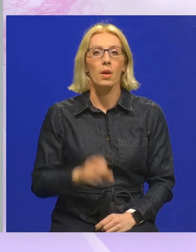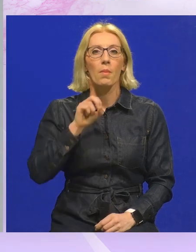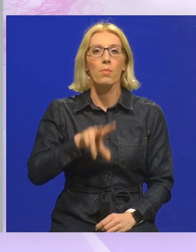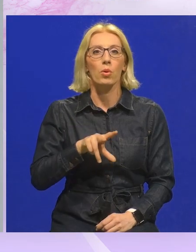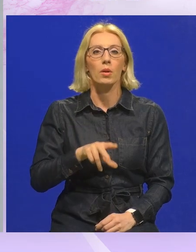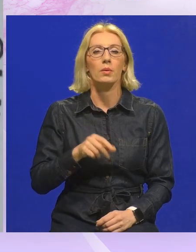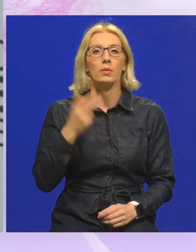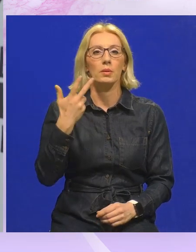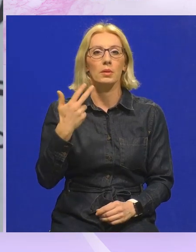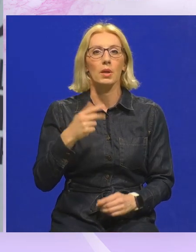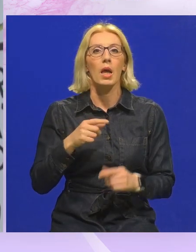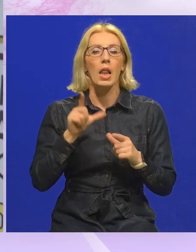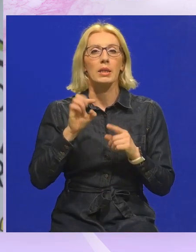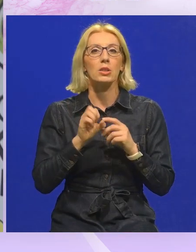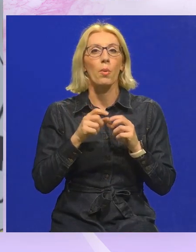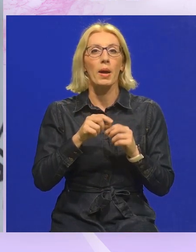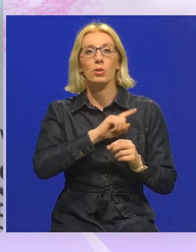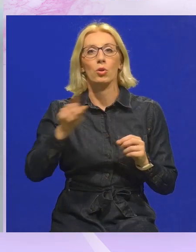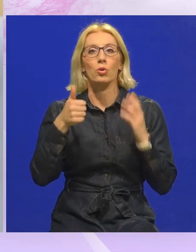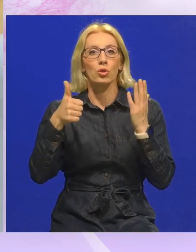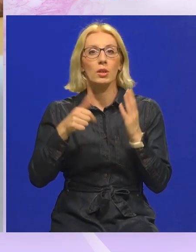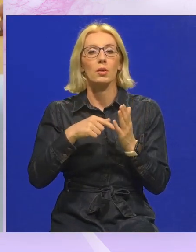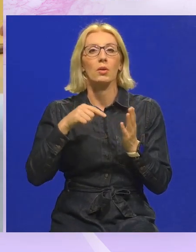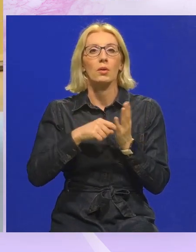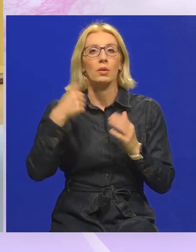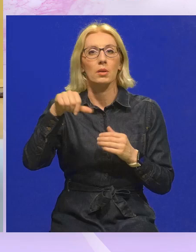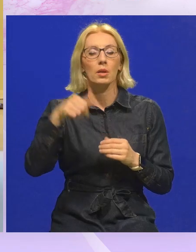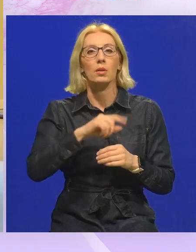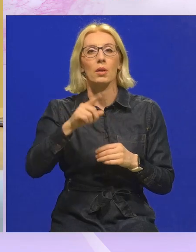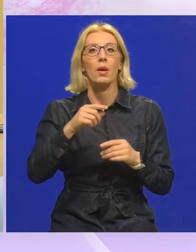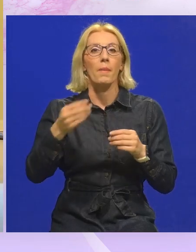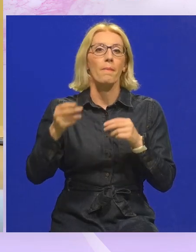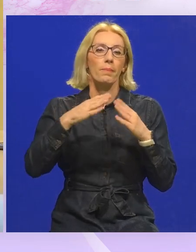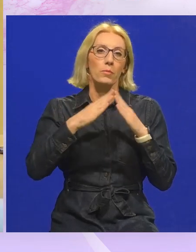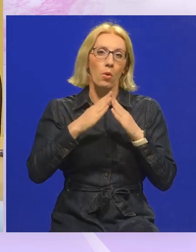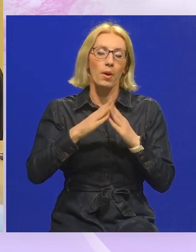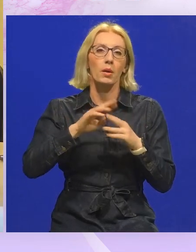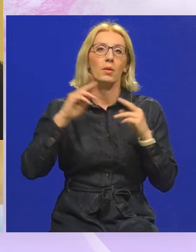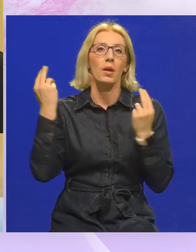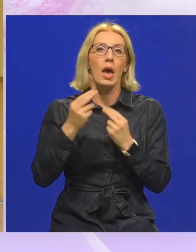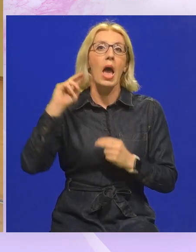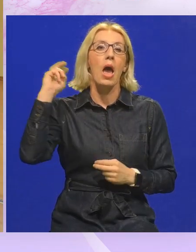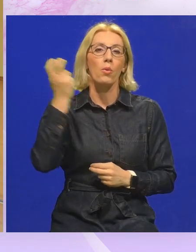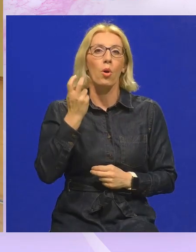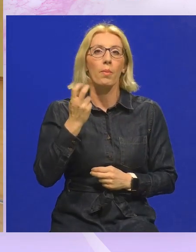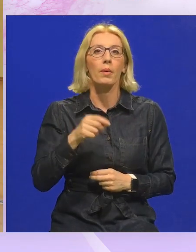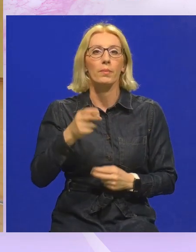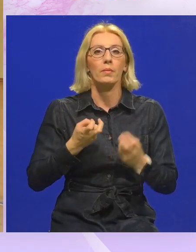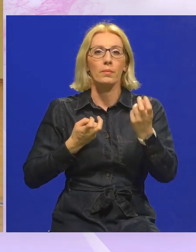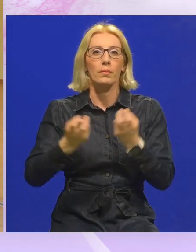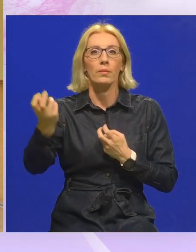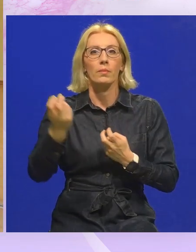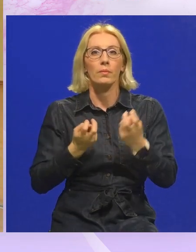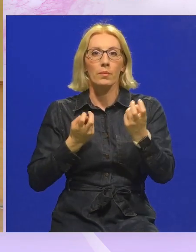Pula će od 30. listopada do 6. studenog biti domaćin Kupa Europe u umjetničkom